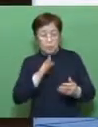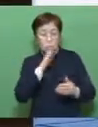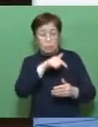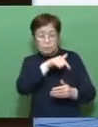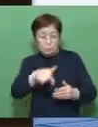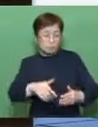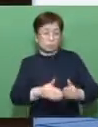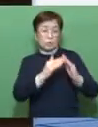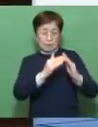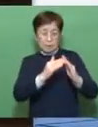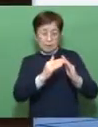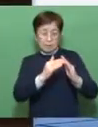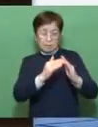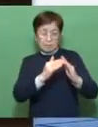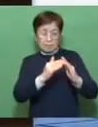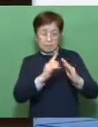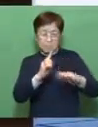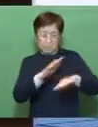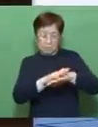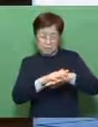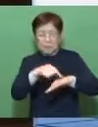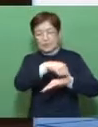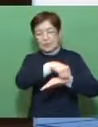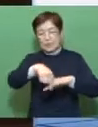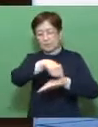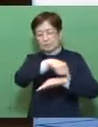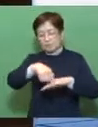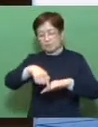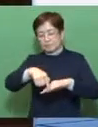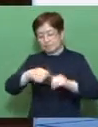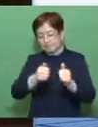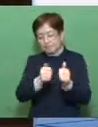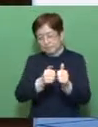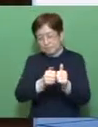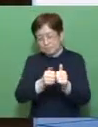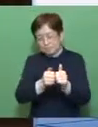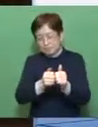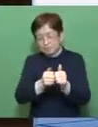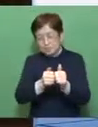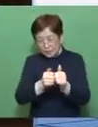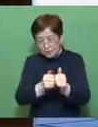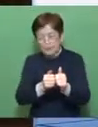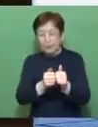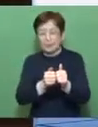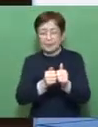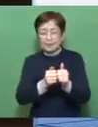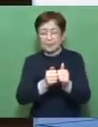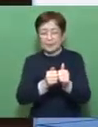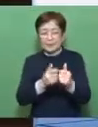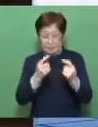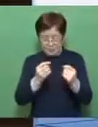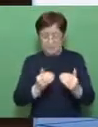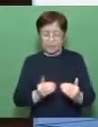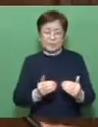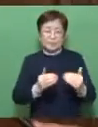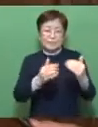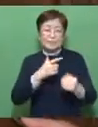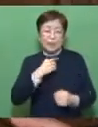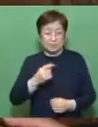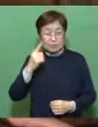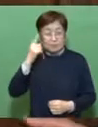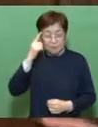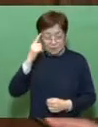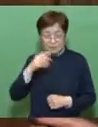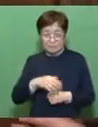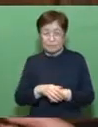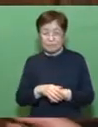て総合戦略をお立ててはいそして推進を図ろうと考えています戦略